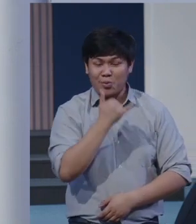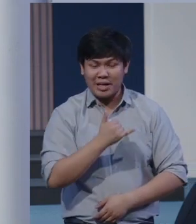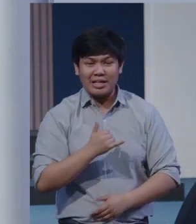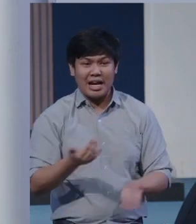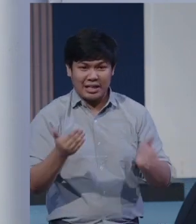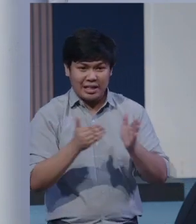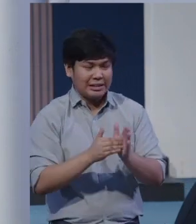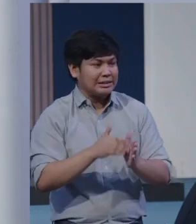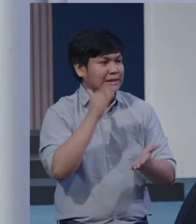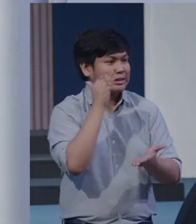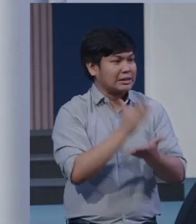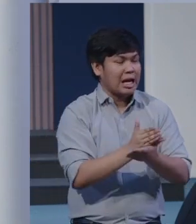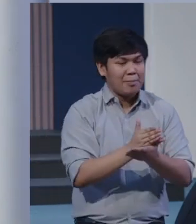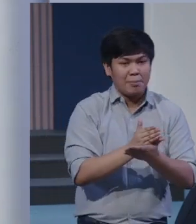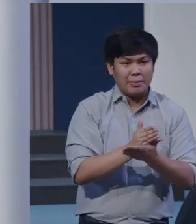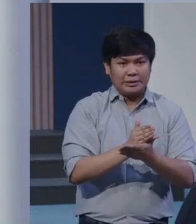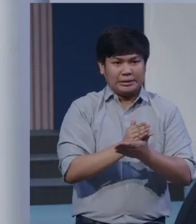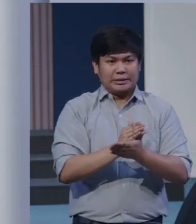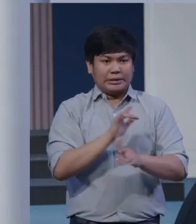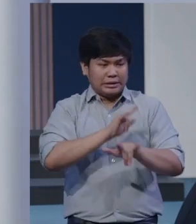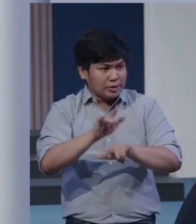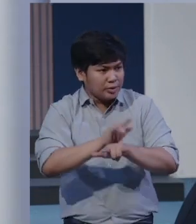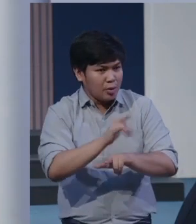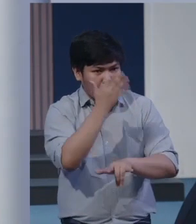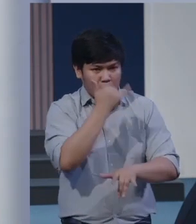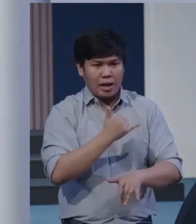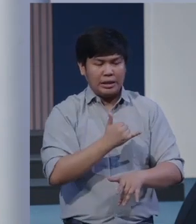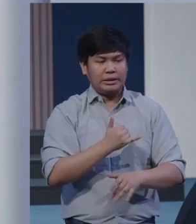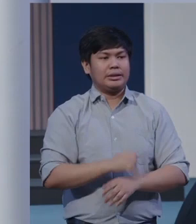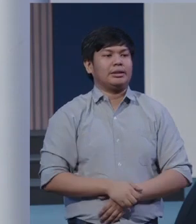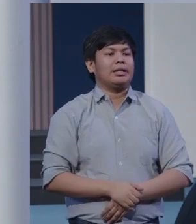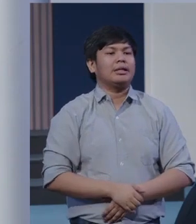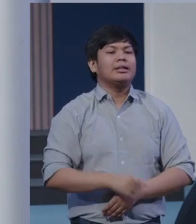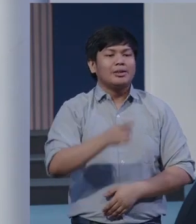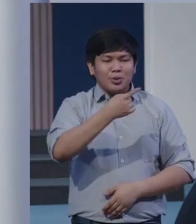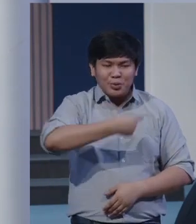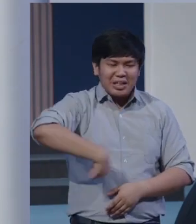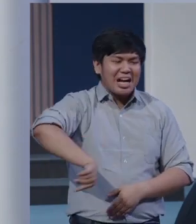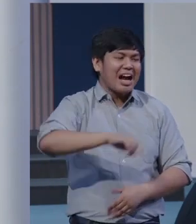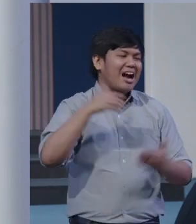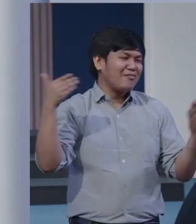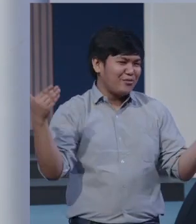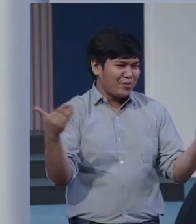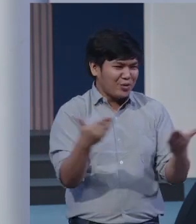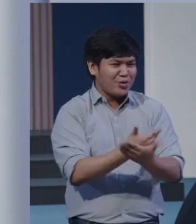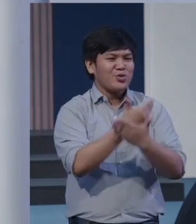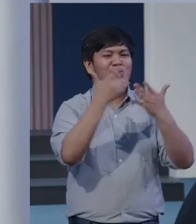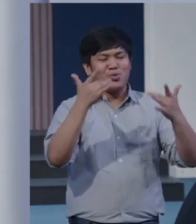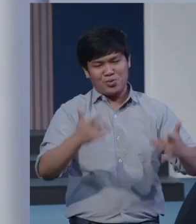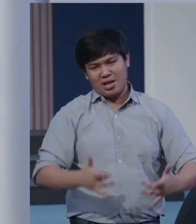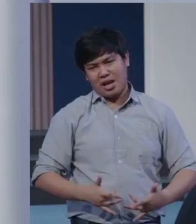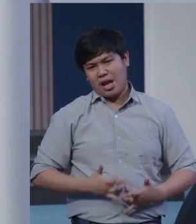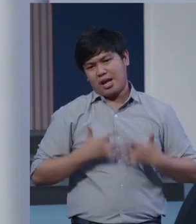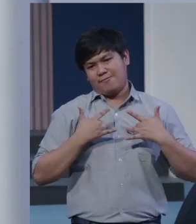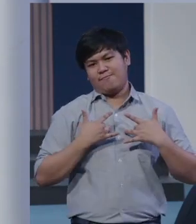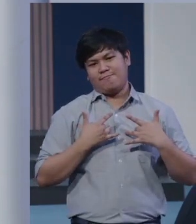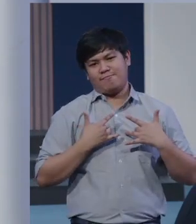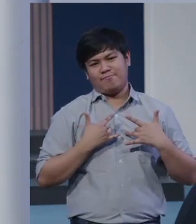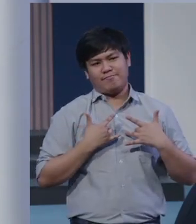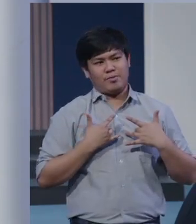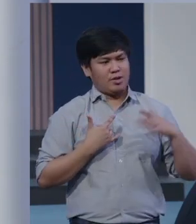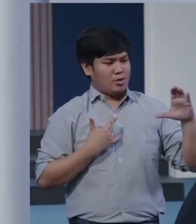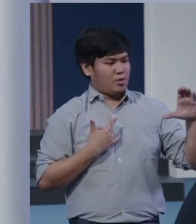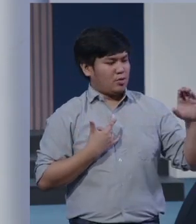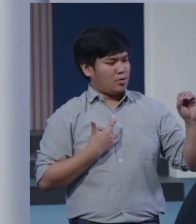nagbubulsa una meron tayong tunay na pagbabagong buhay Isang malaking tema sa